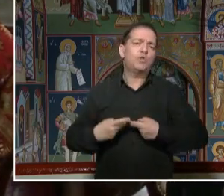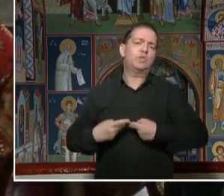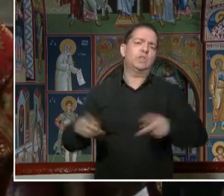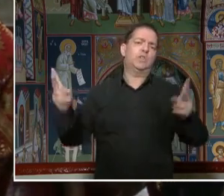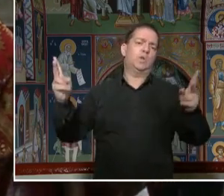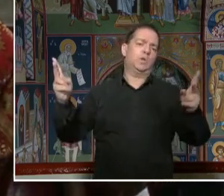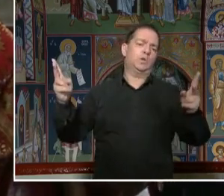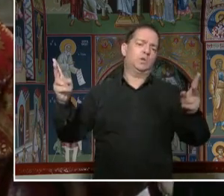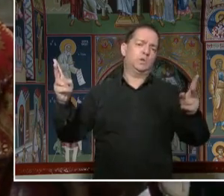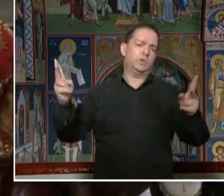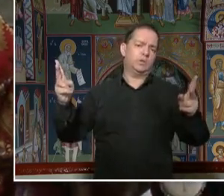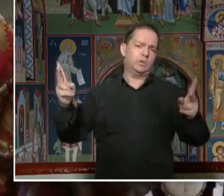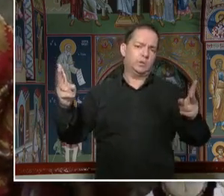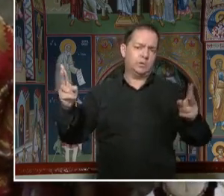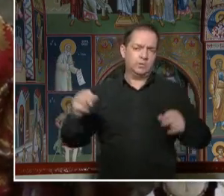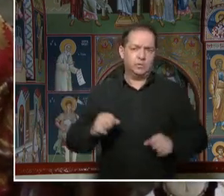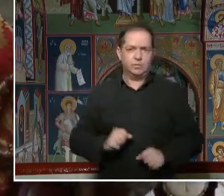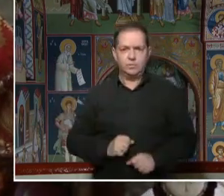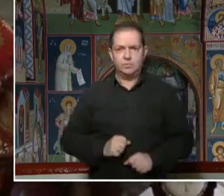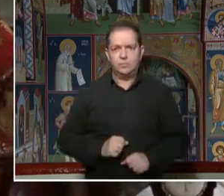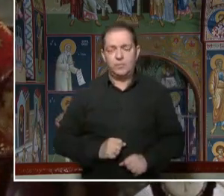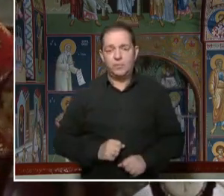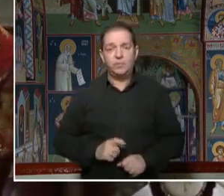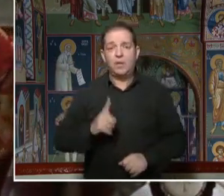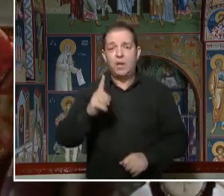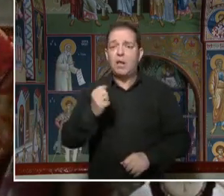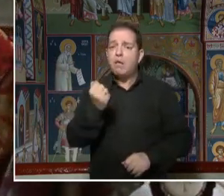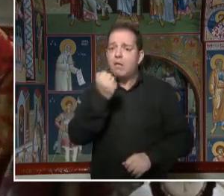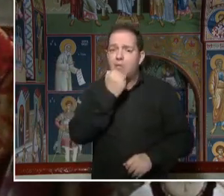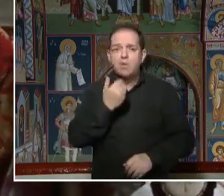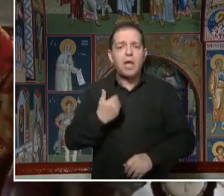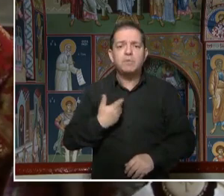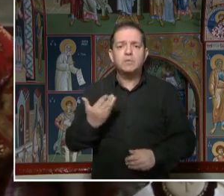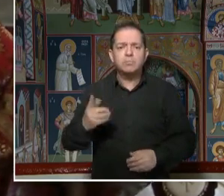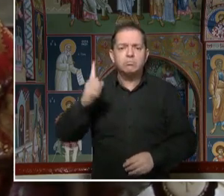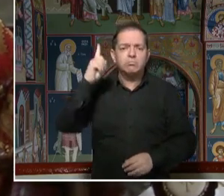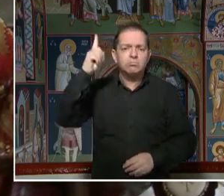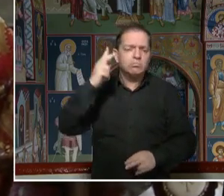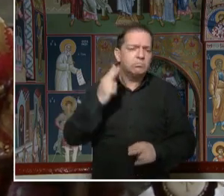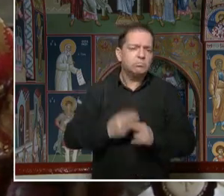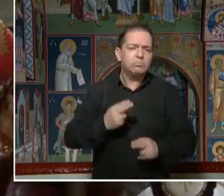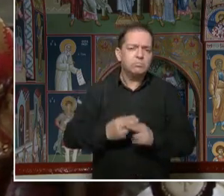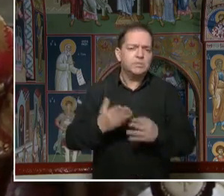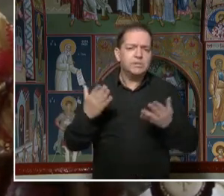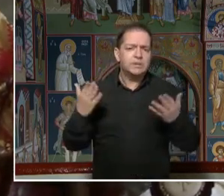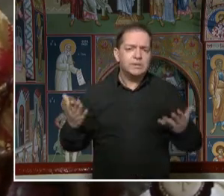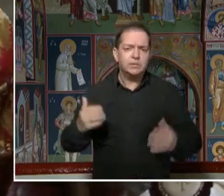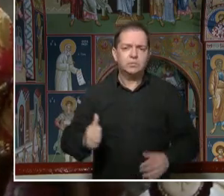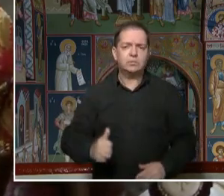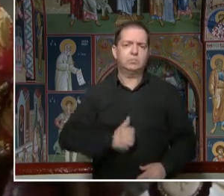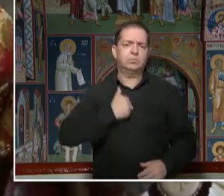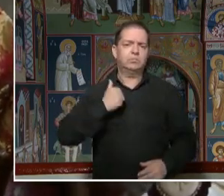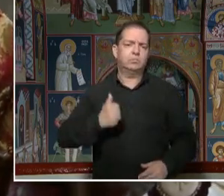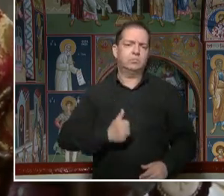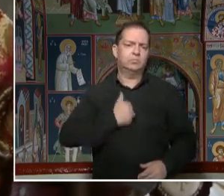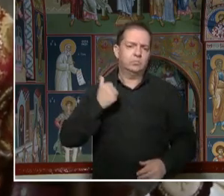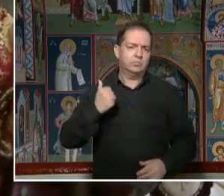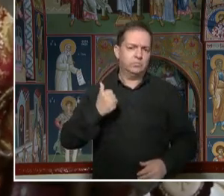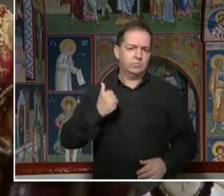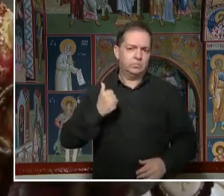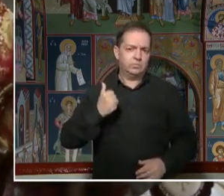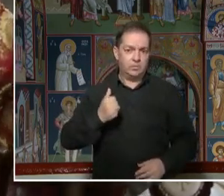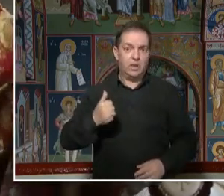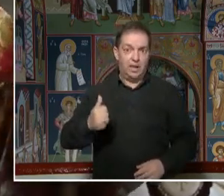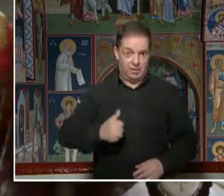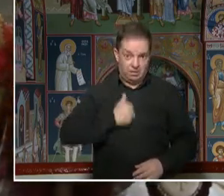Πρώτη στο λάθος υπαρξιακό είναι ο εγωισμός μας, και αυτό συνιστά το πρώτο